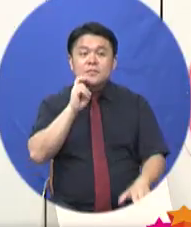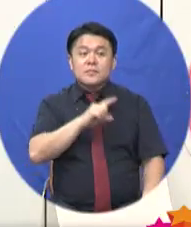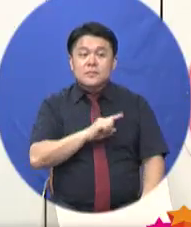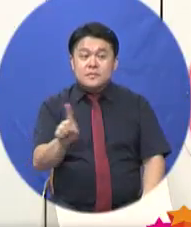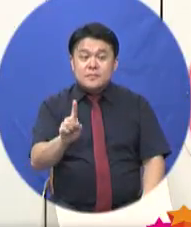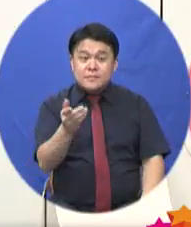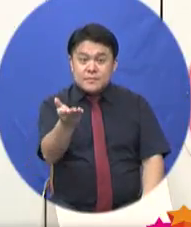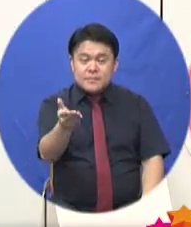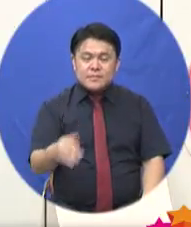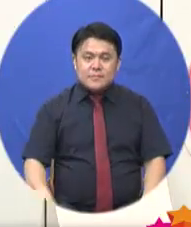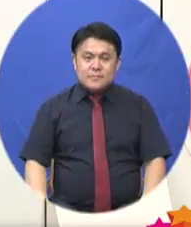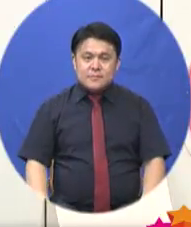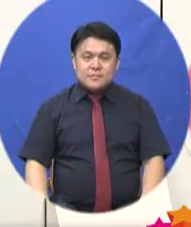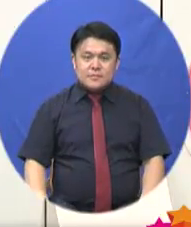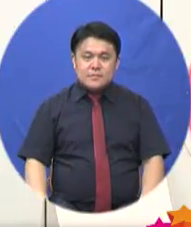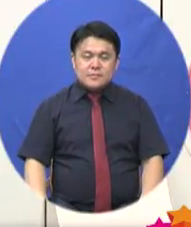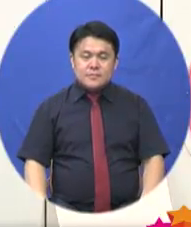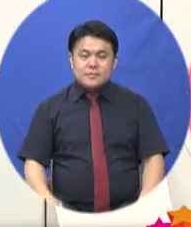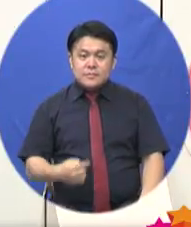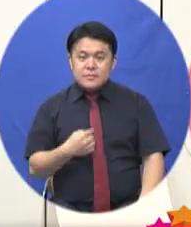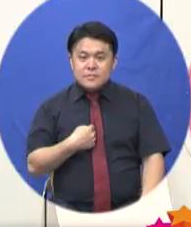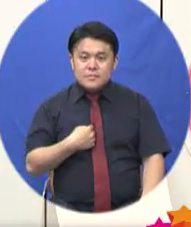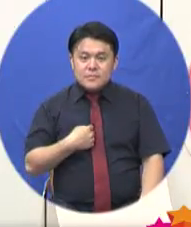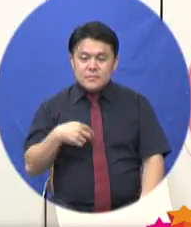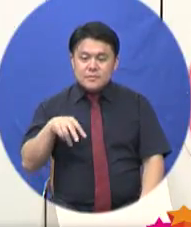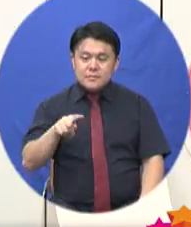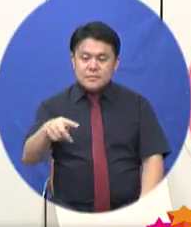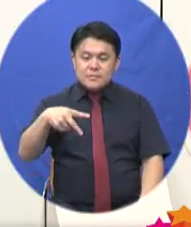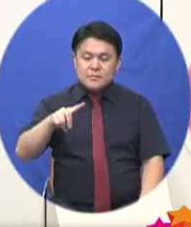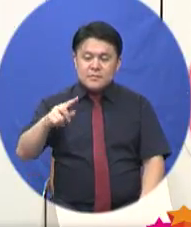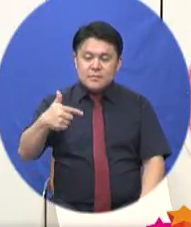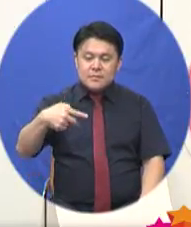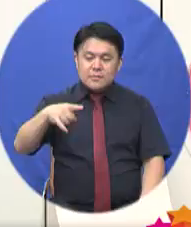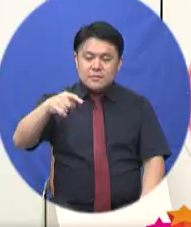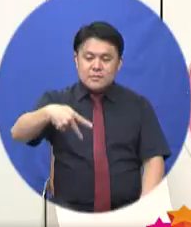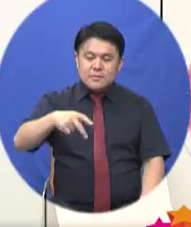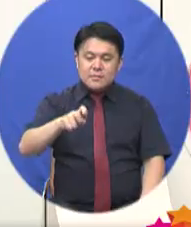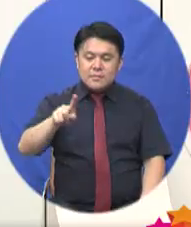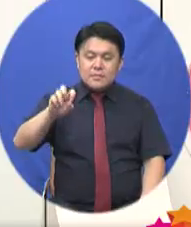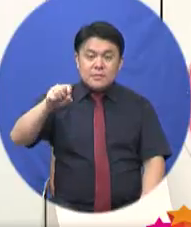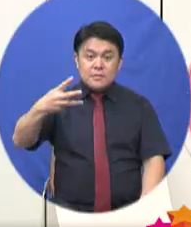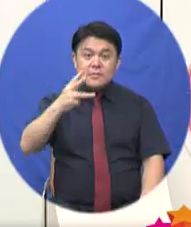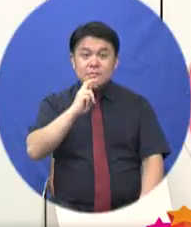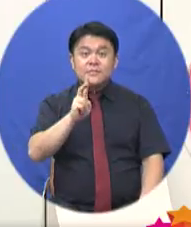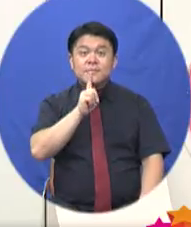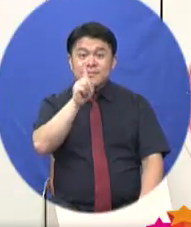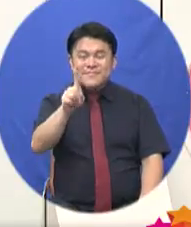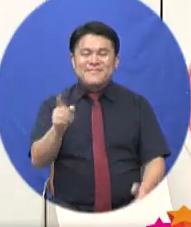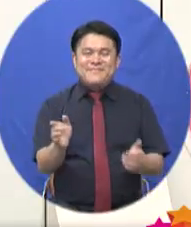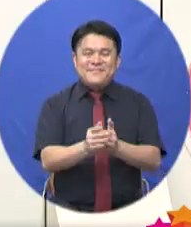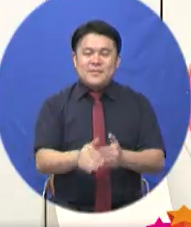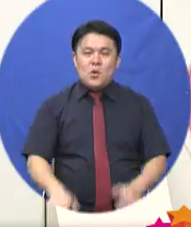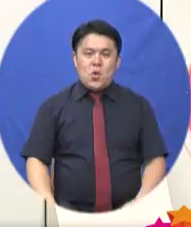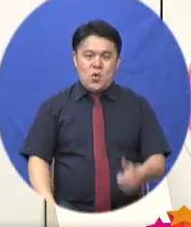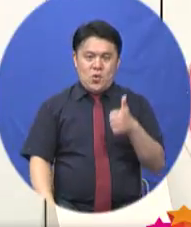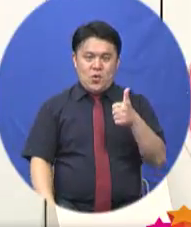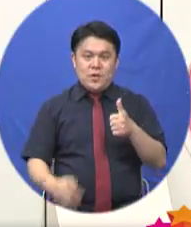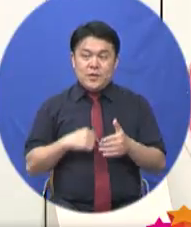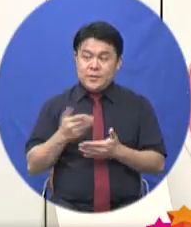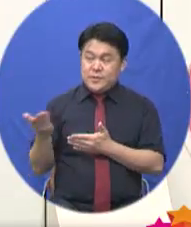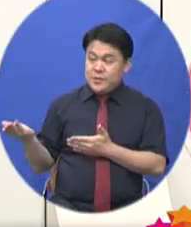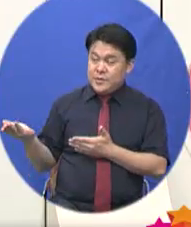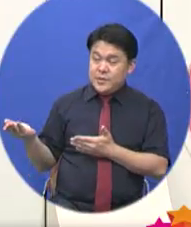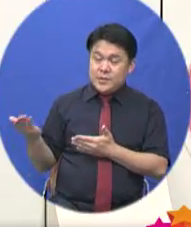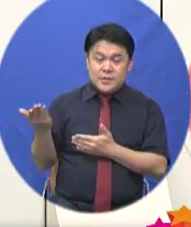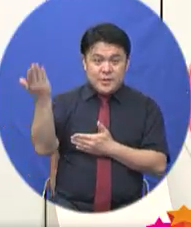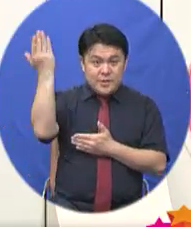노래로 신청하셨습니까? 네, 서산갯마을 한번 해볼게요. 네, 좋습니다. 자, 제 옆에는